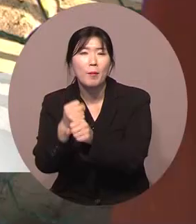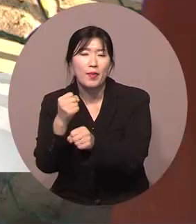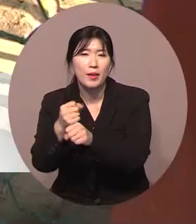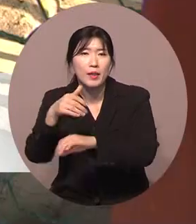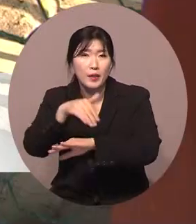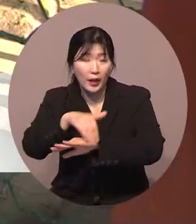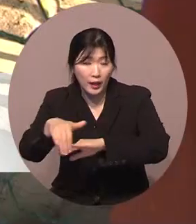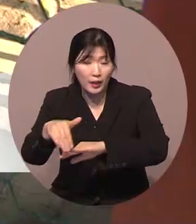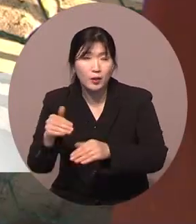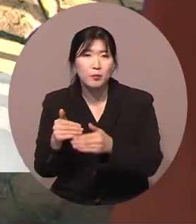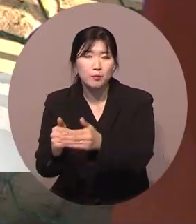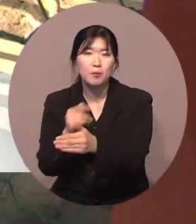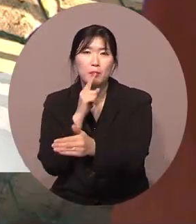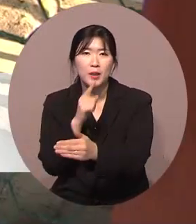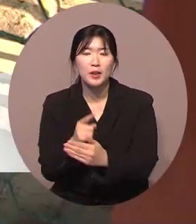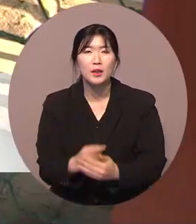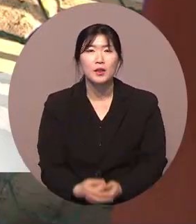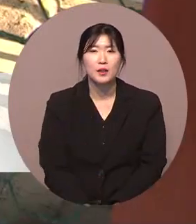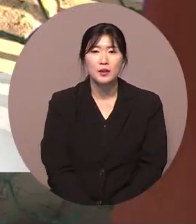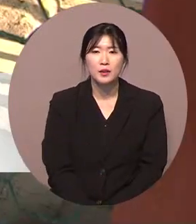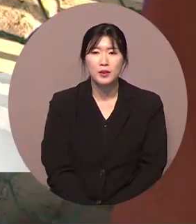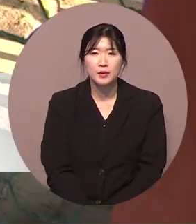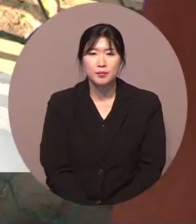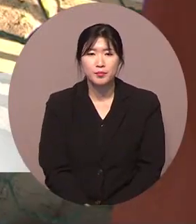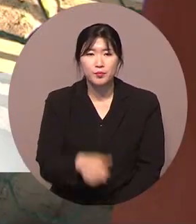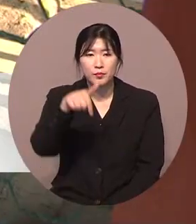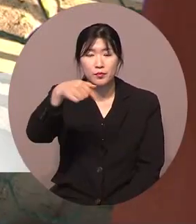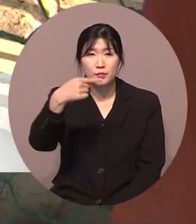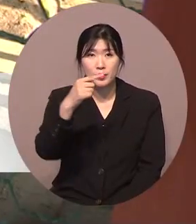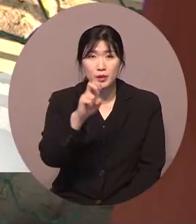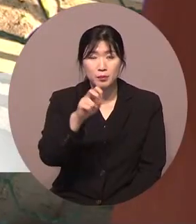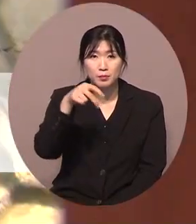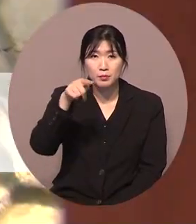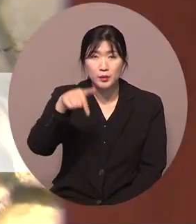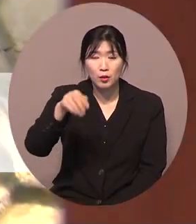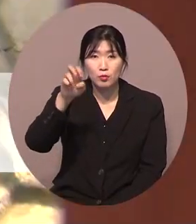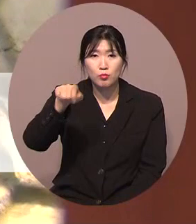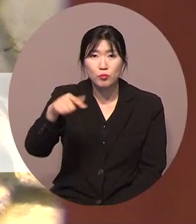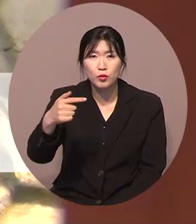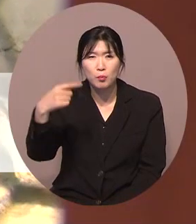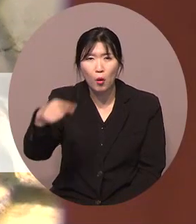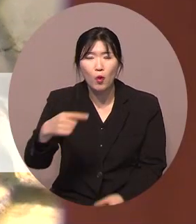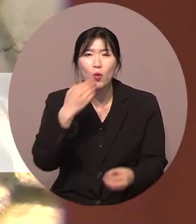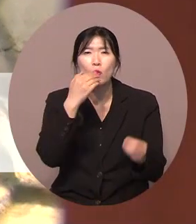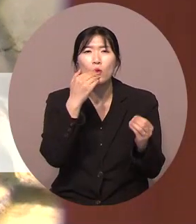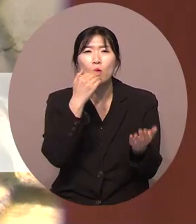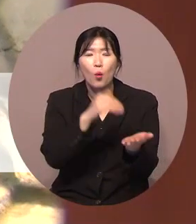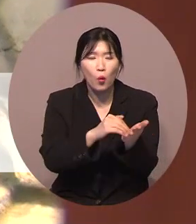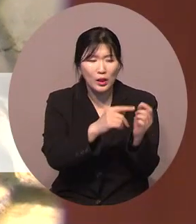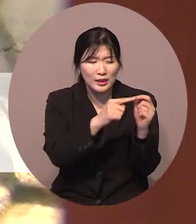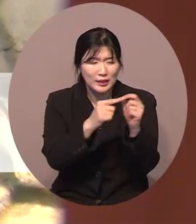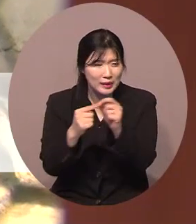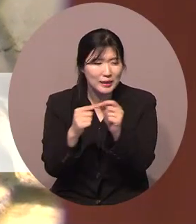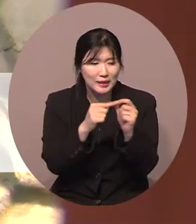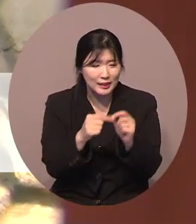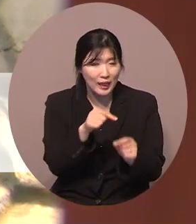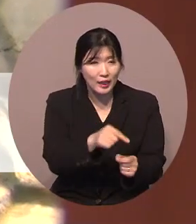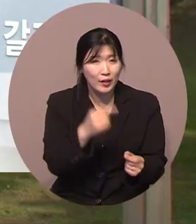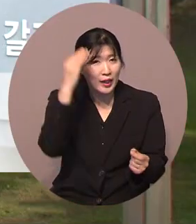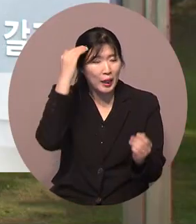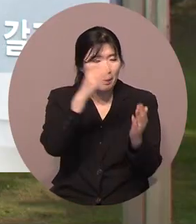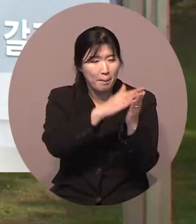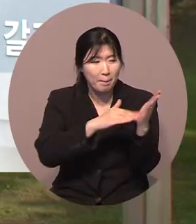탁본을 추진한다고 밝혔습니다 금성무는 돌로 만든 비석 등에 새겨진 글자로 보는 비석